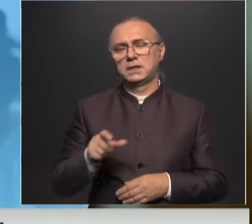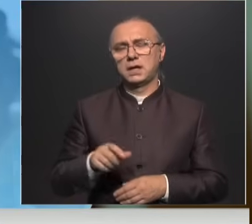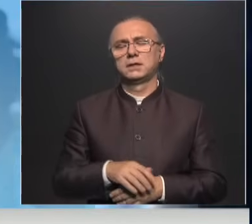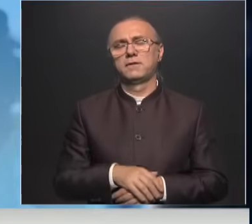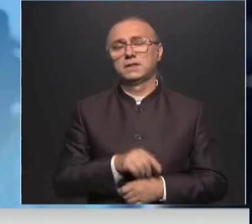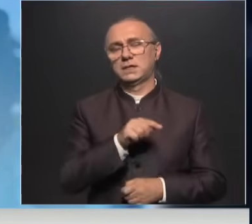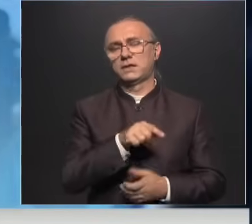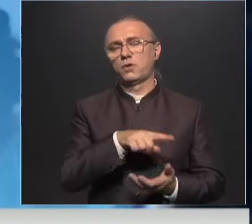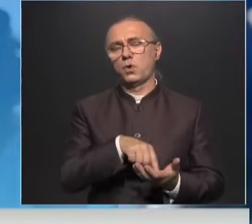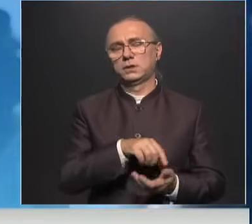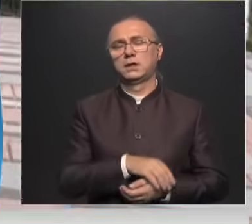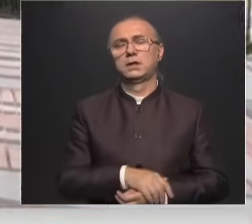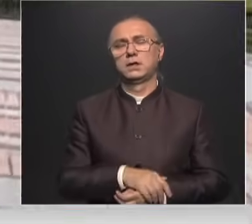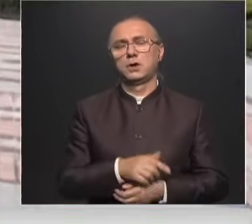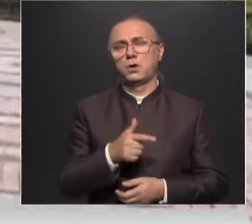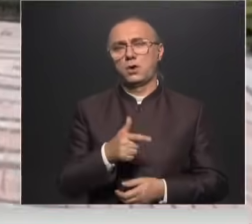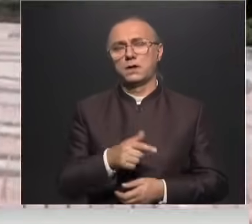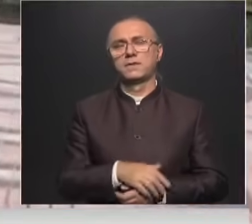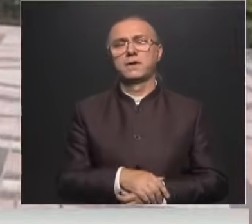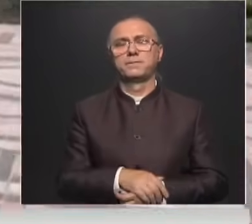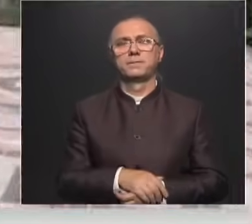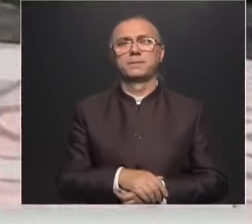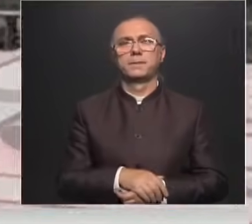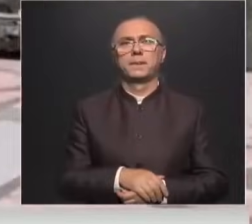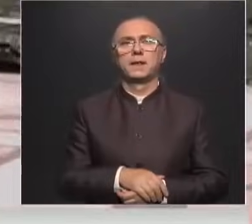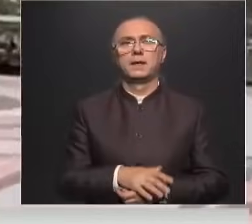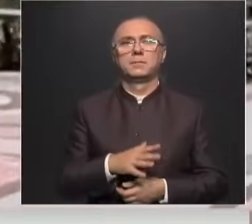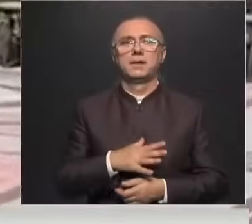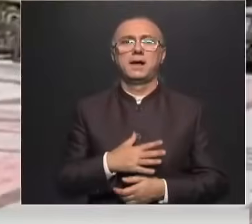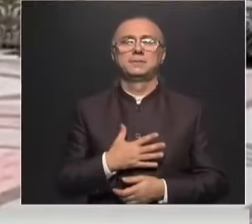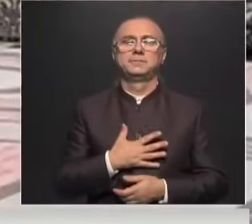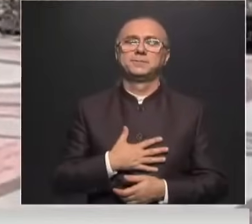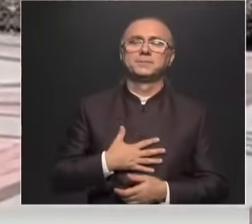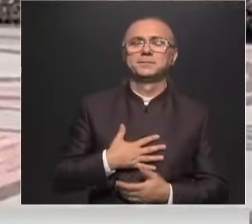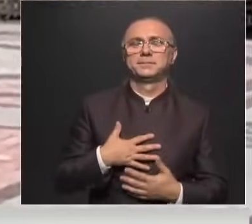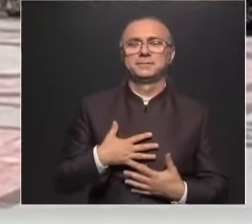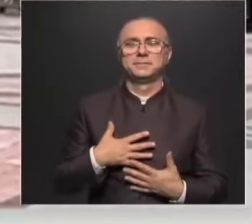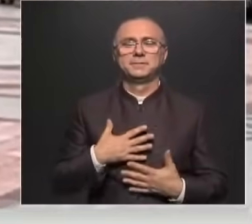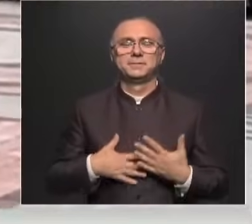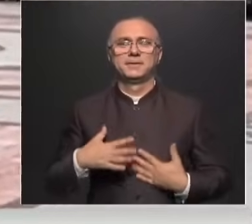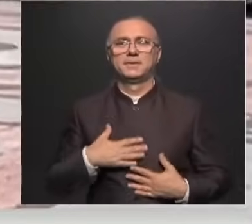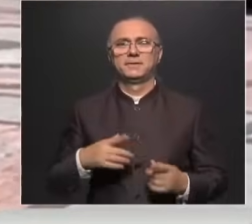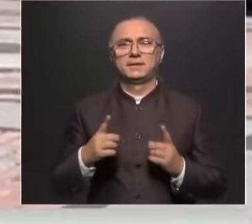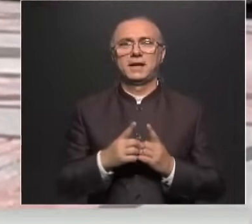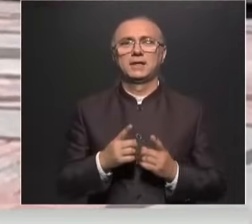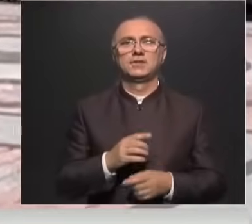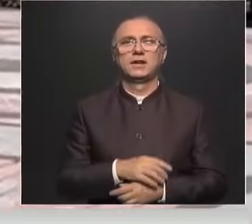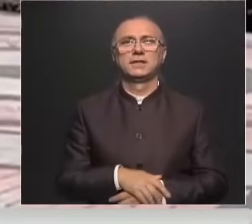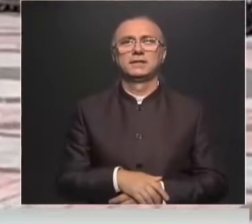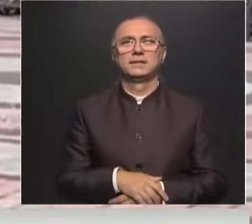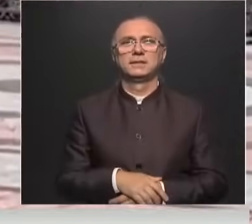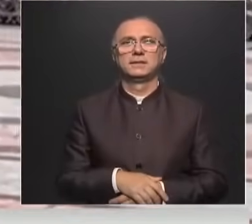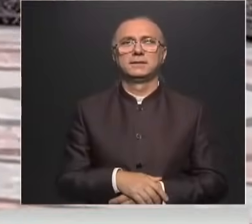города Горловка. И была очень трогательная встреча, когда мы вместе с руководителем нашего центра протезирования Кристиной